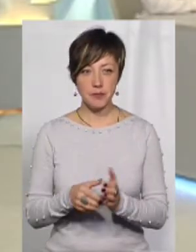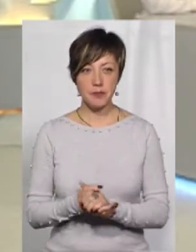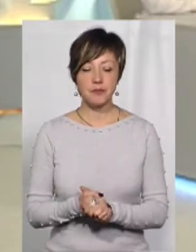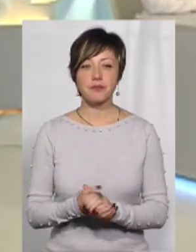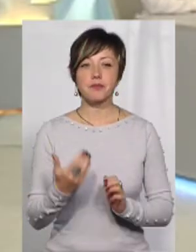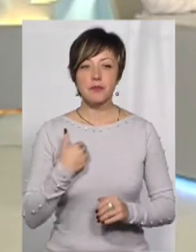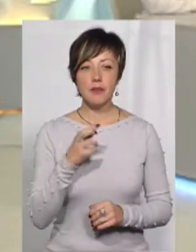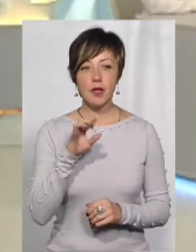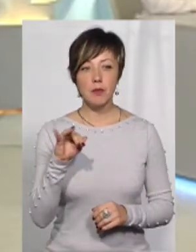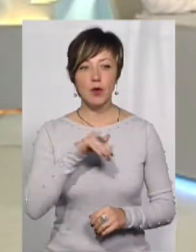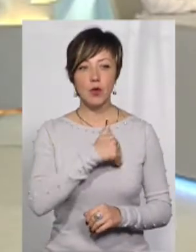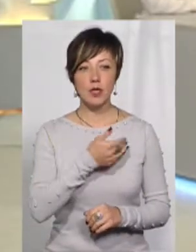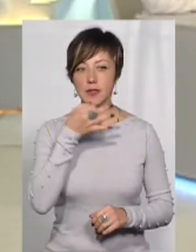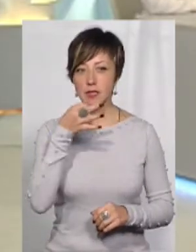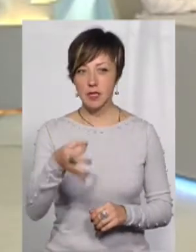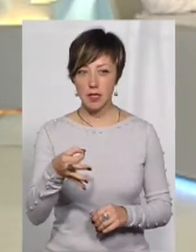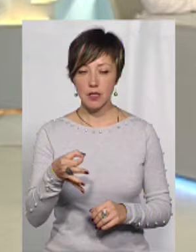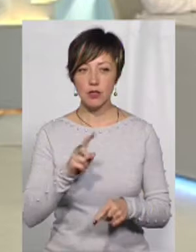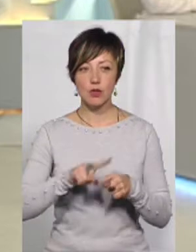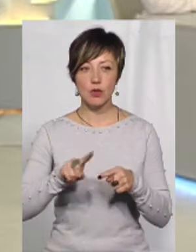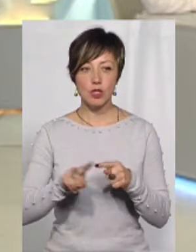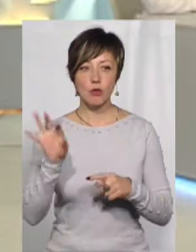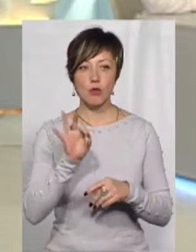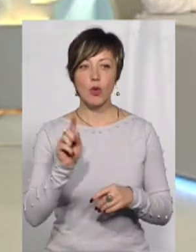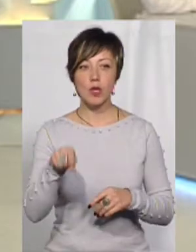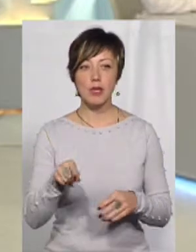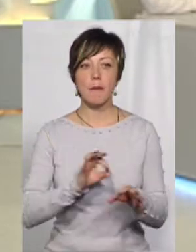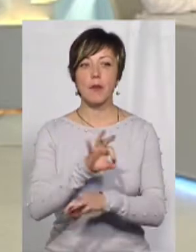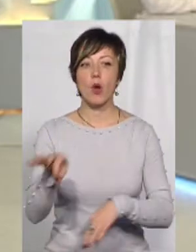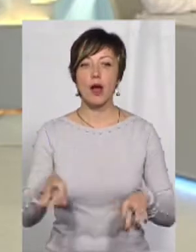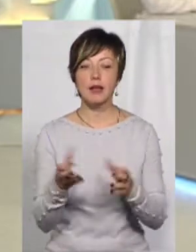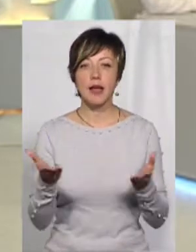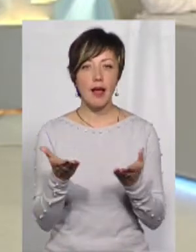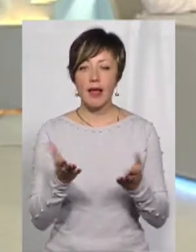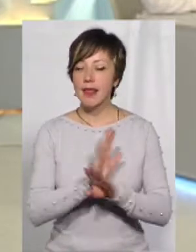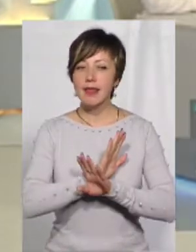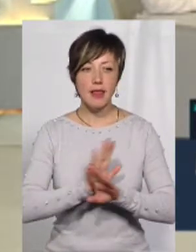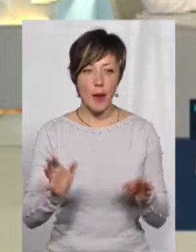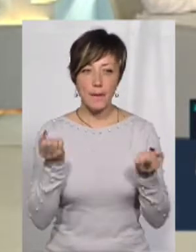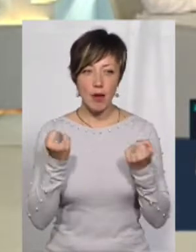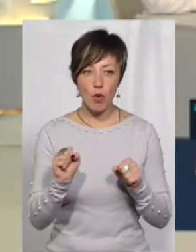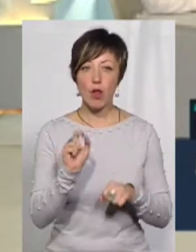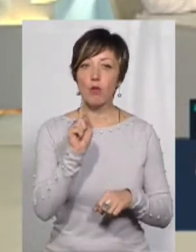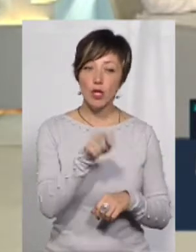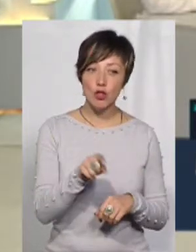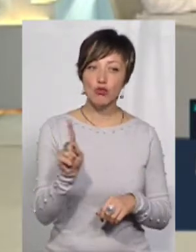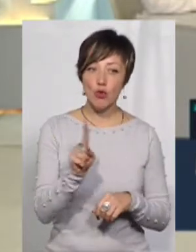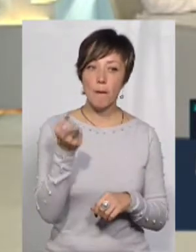Я би хотів сказати скоріше про ті проекти, які не перемогли. Тому що ті, що